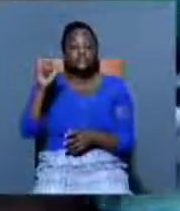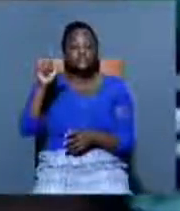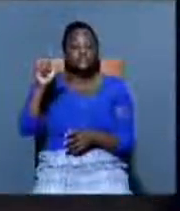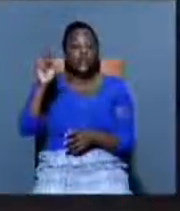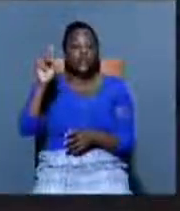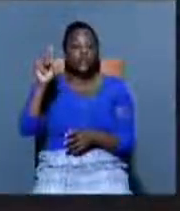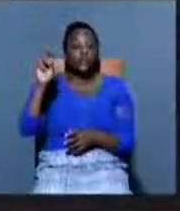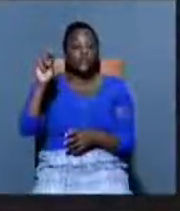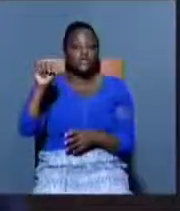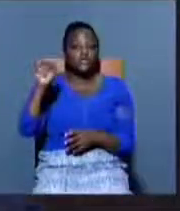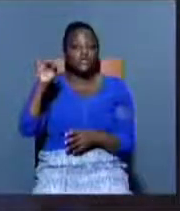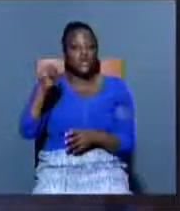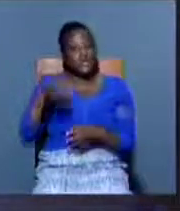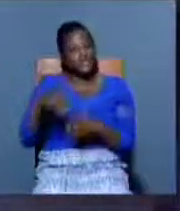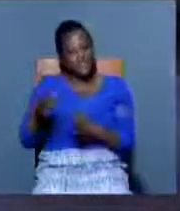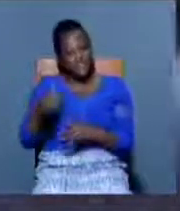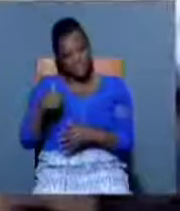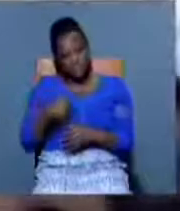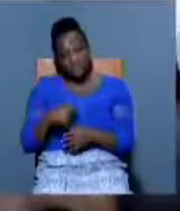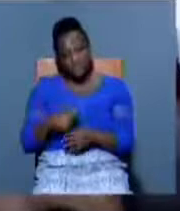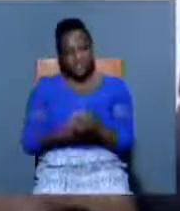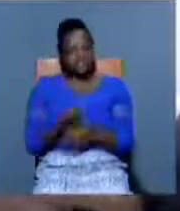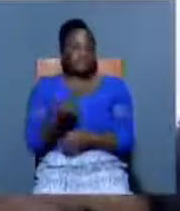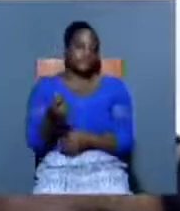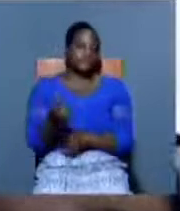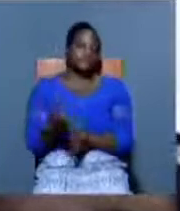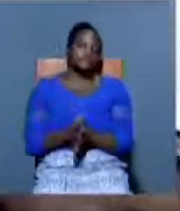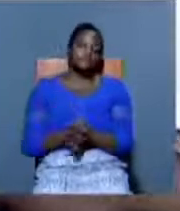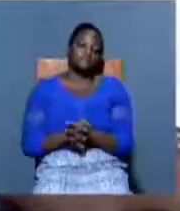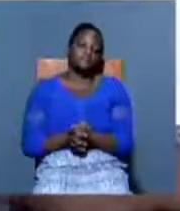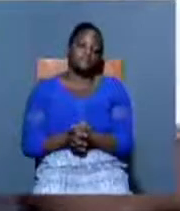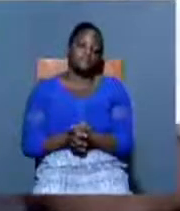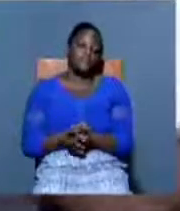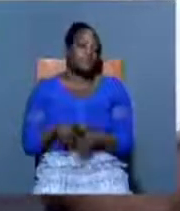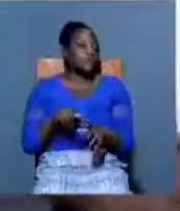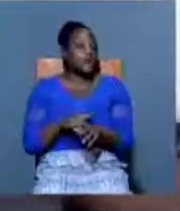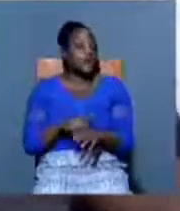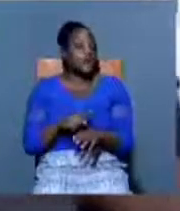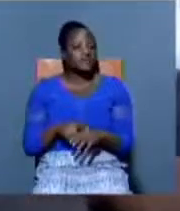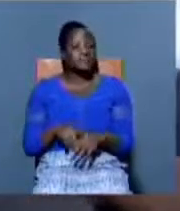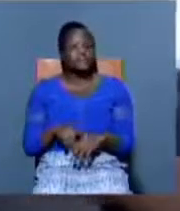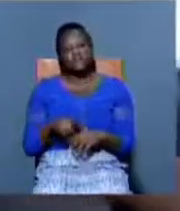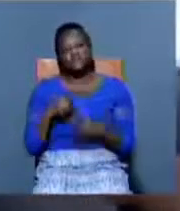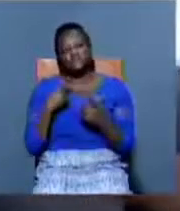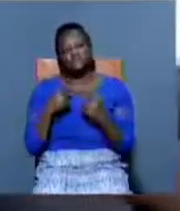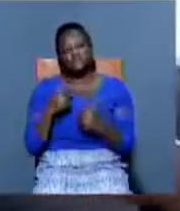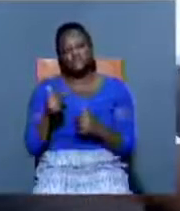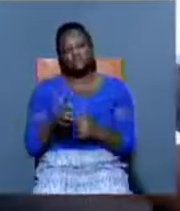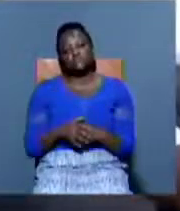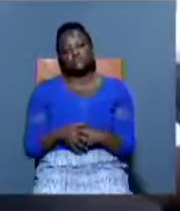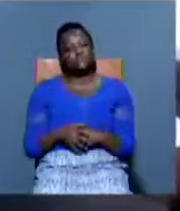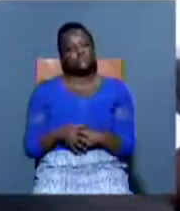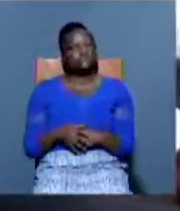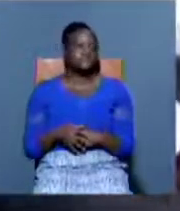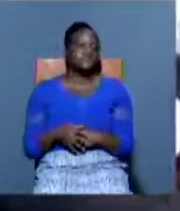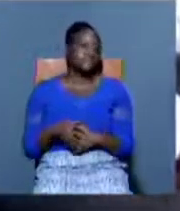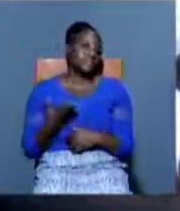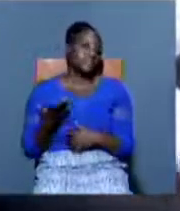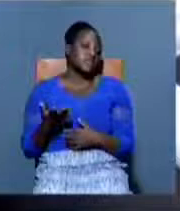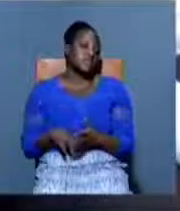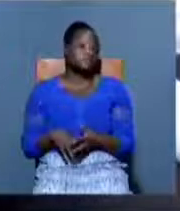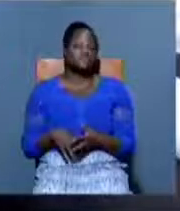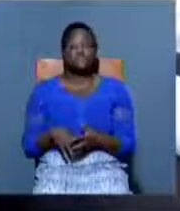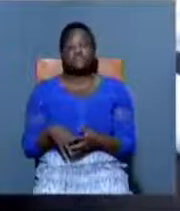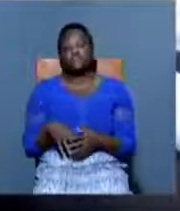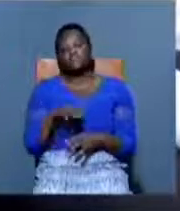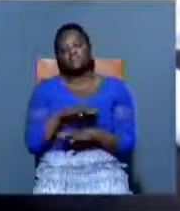anaendaga, mimi ndo natoa. Na kuna wakati tu anajiongelesha. Yaani kuna wakati anajiongelesha tu. Alafu baba sijui sabati ya wageni